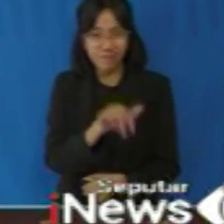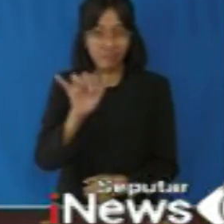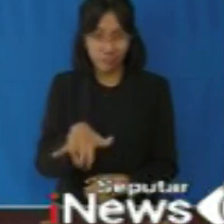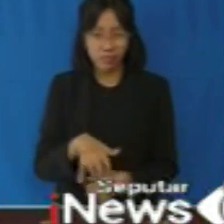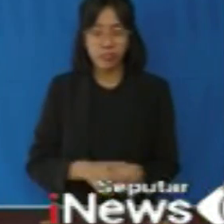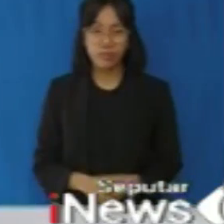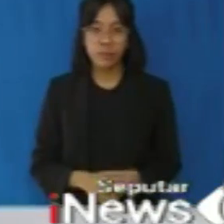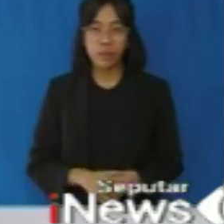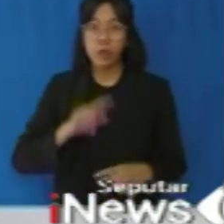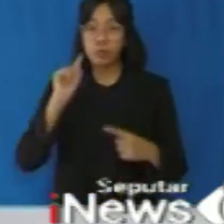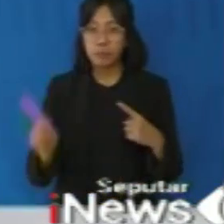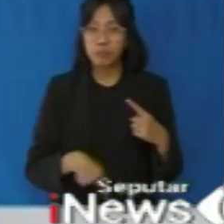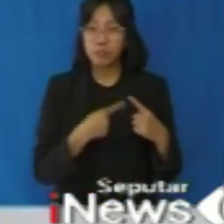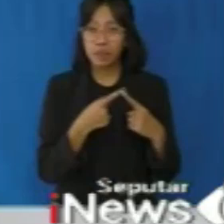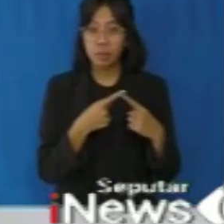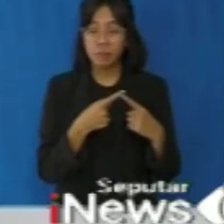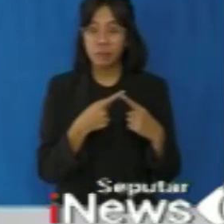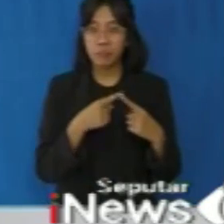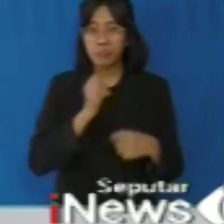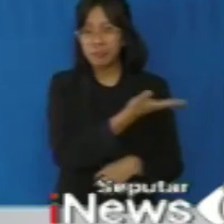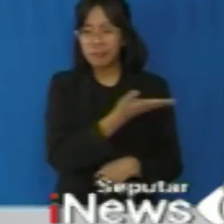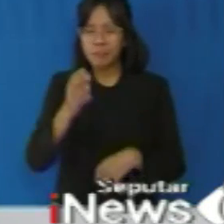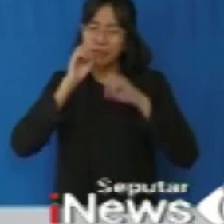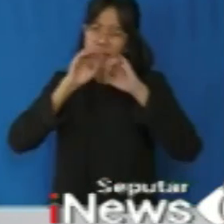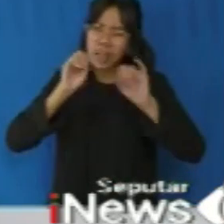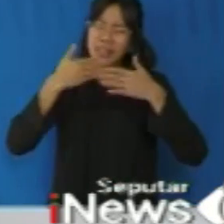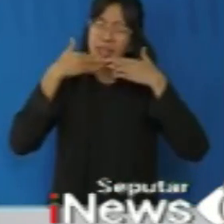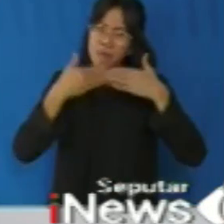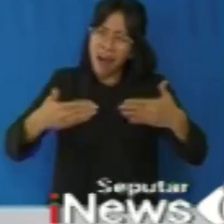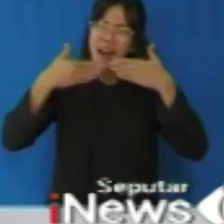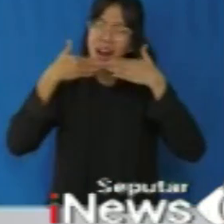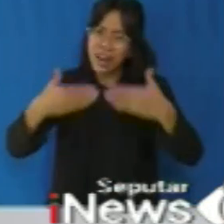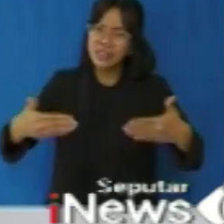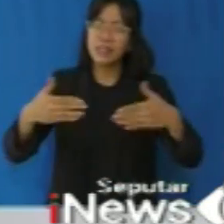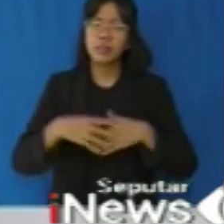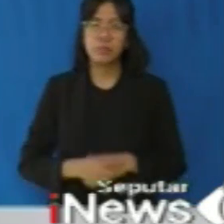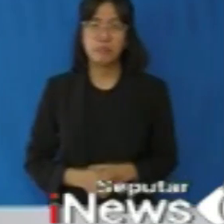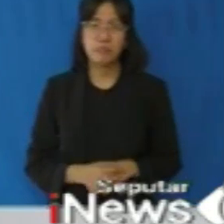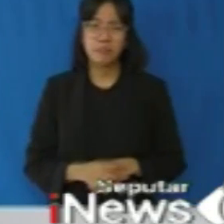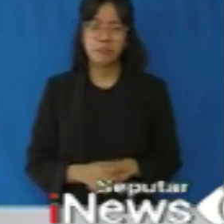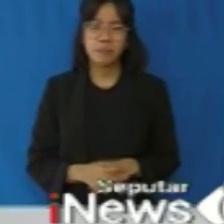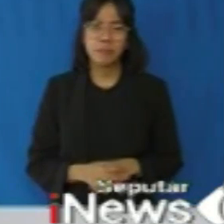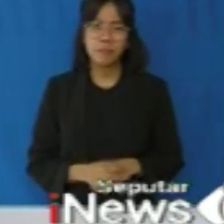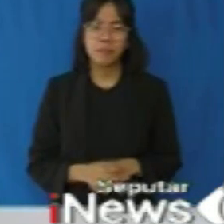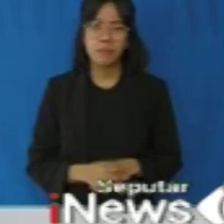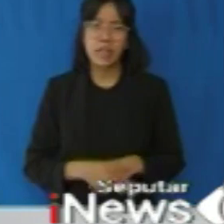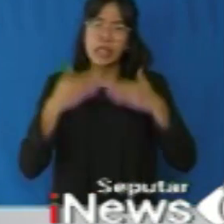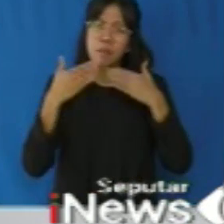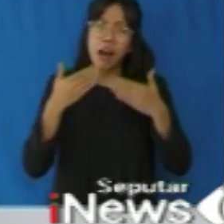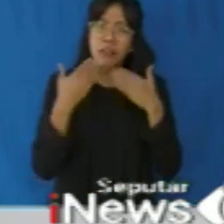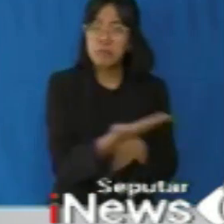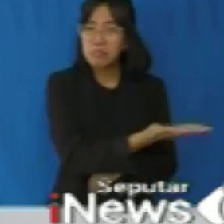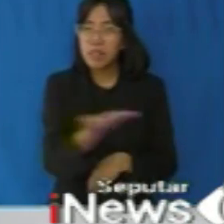Jumlah pasien yang positif virus corona hingga hari Minggu kemarin mencapai 1.285 orang, 114 meninggal dunia, dan